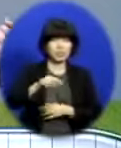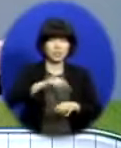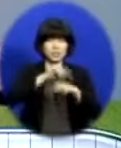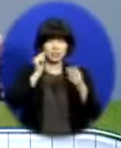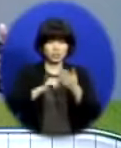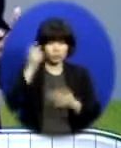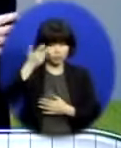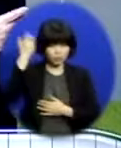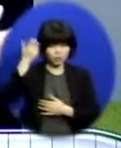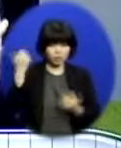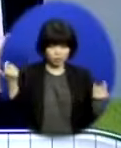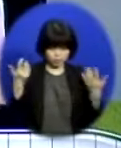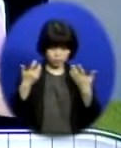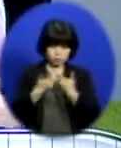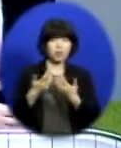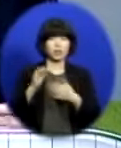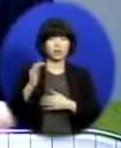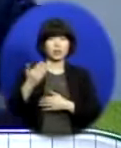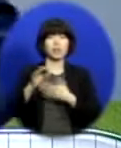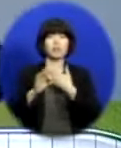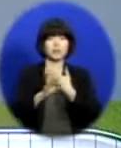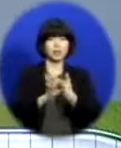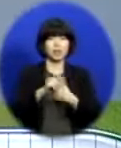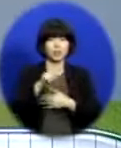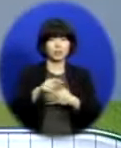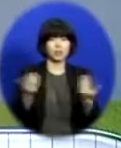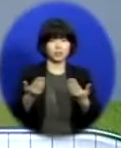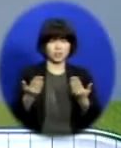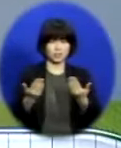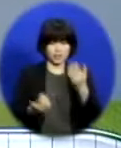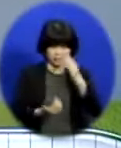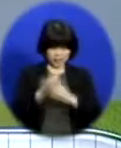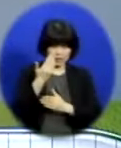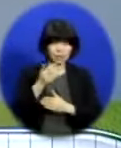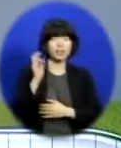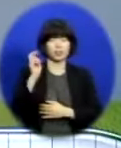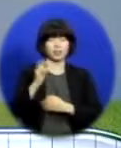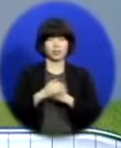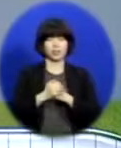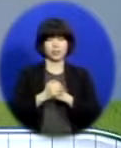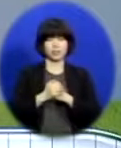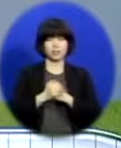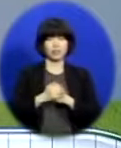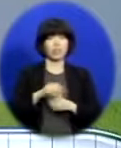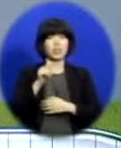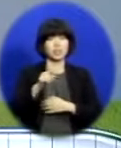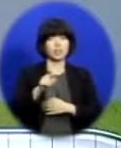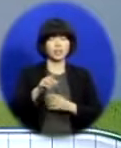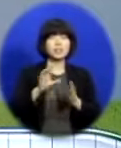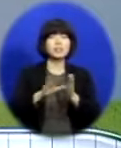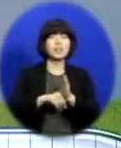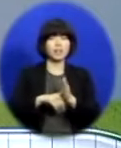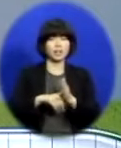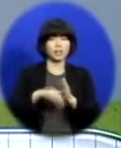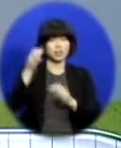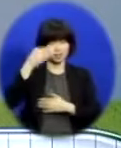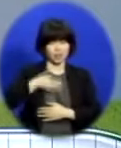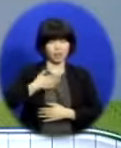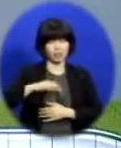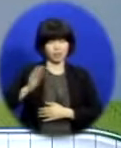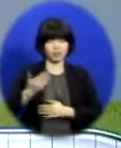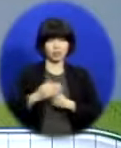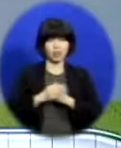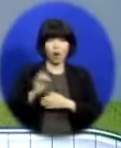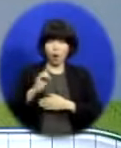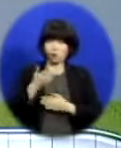성령으로 충만하게 되는다면 그런 일이 일어나게 될 것이라 제가 그때서 깨달았어요